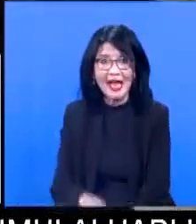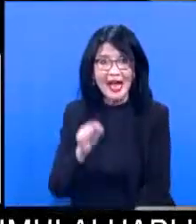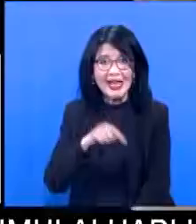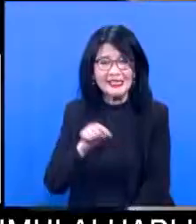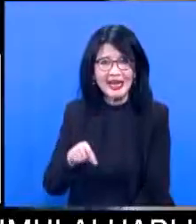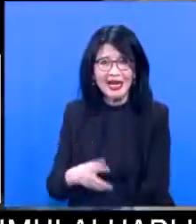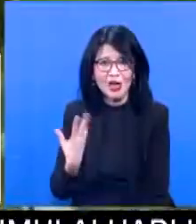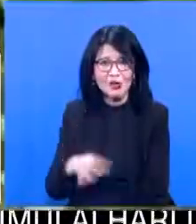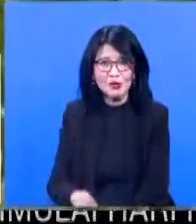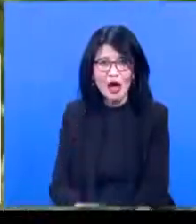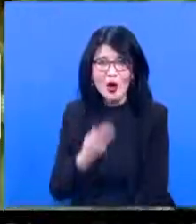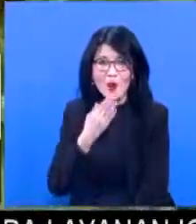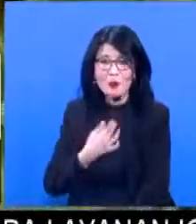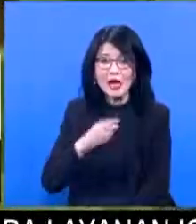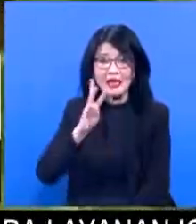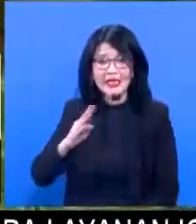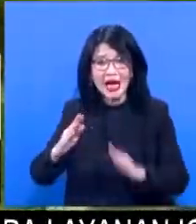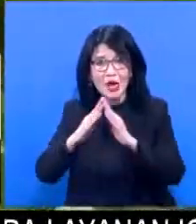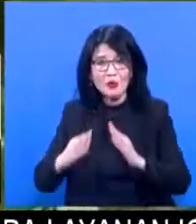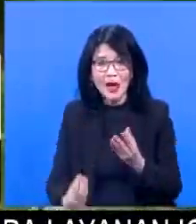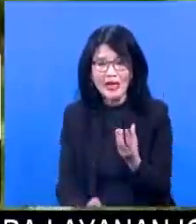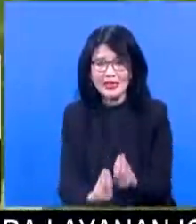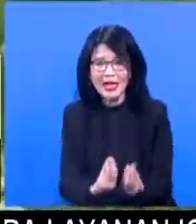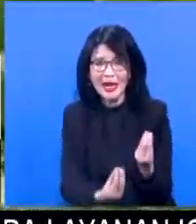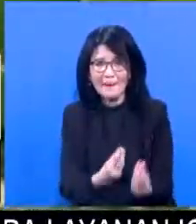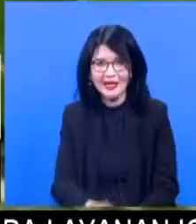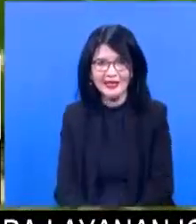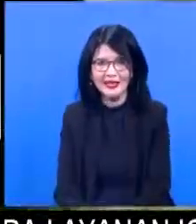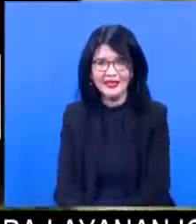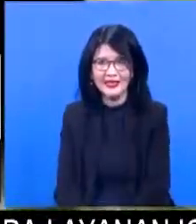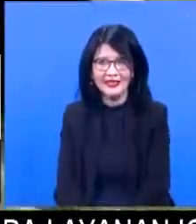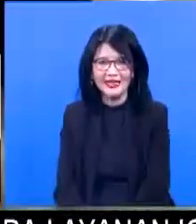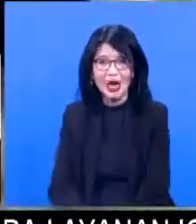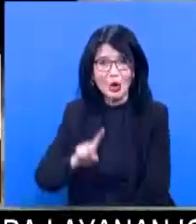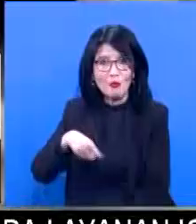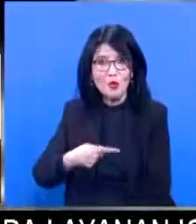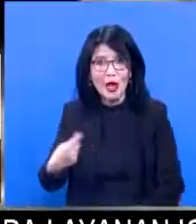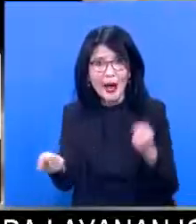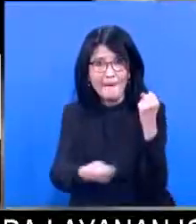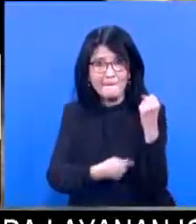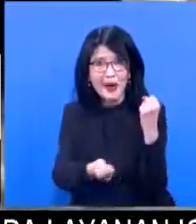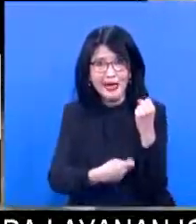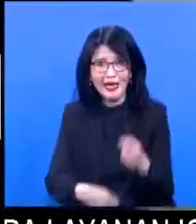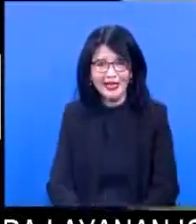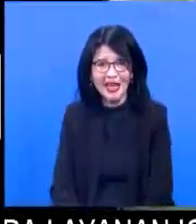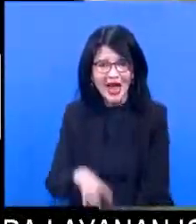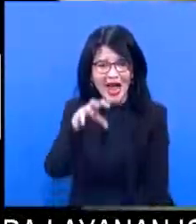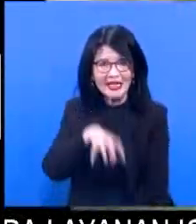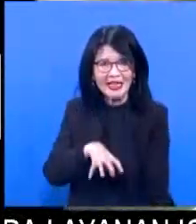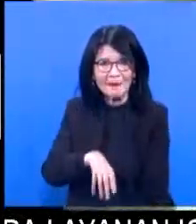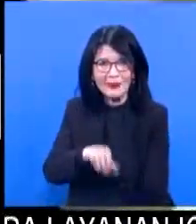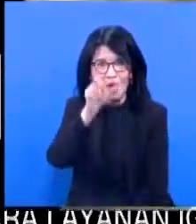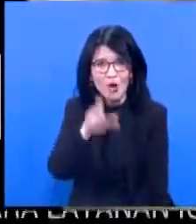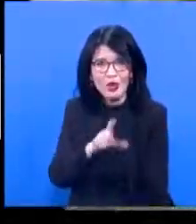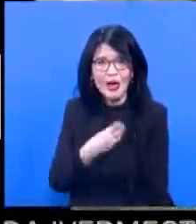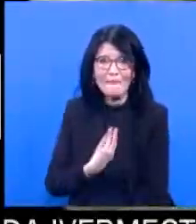Muhtar sudah memiliki 3 greenhouse yang semuanya akan segera memasuki masa panen. Muhtar juga sediakan tempat bagi warga yang